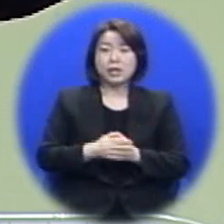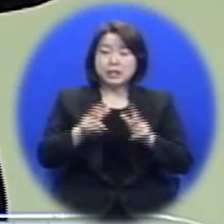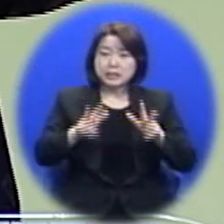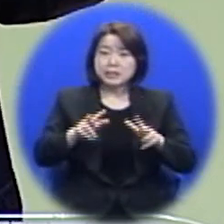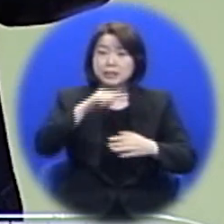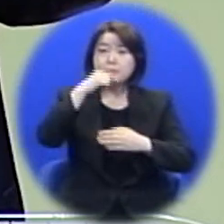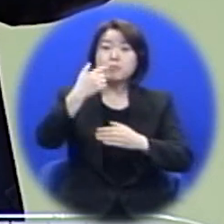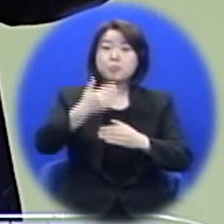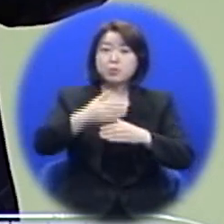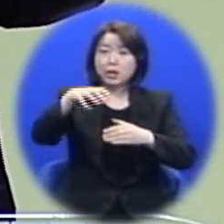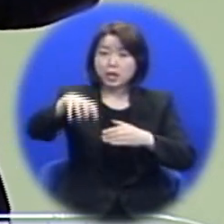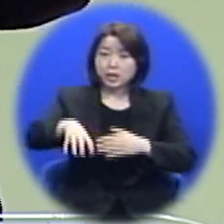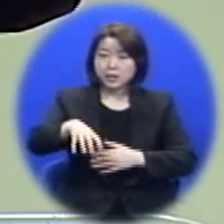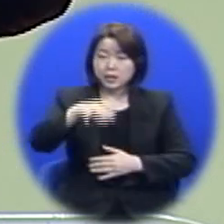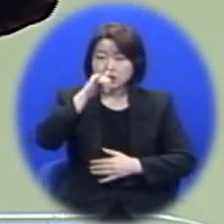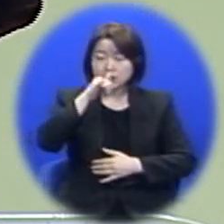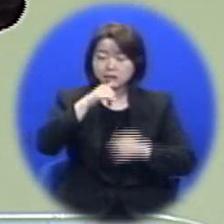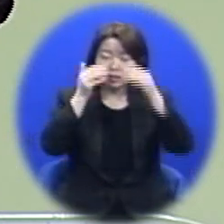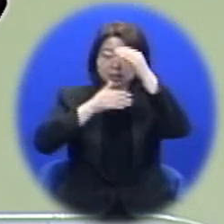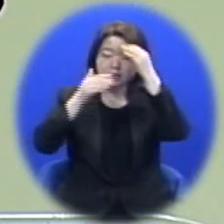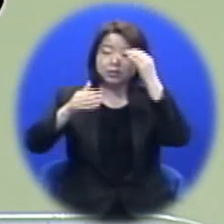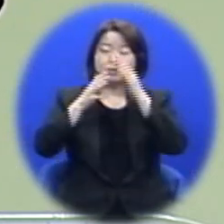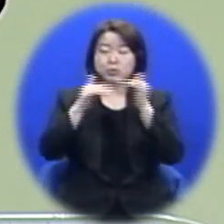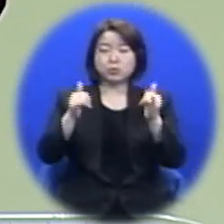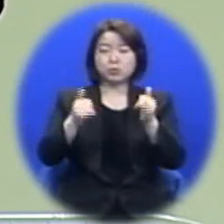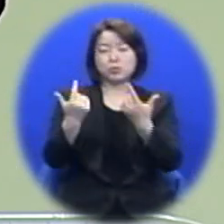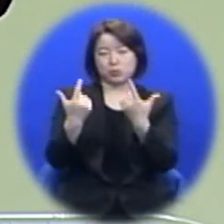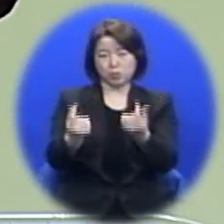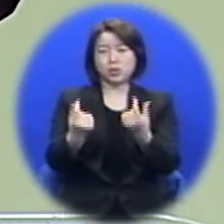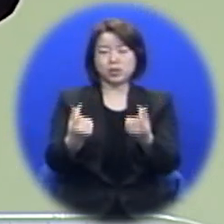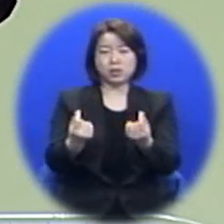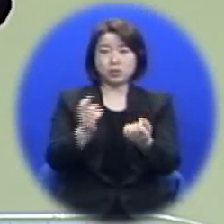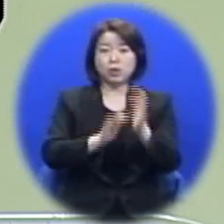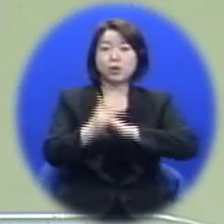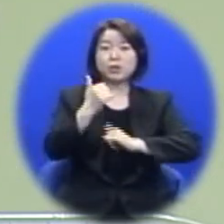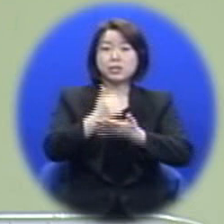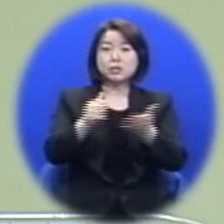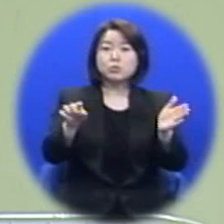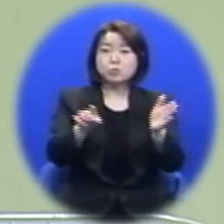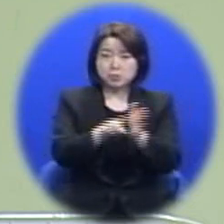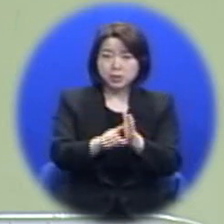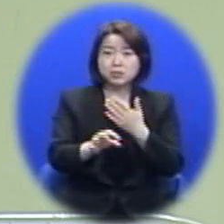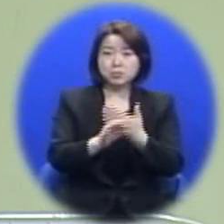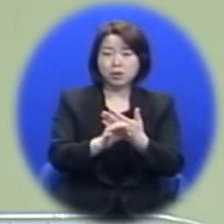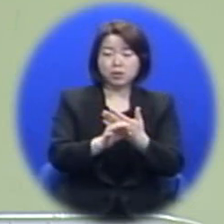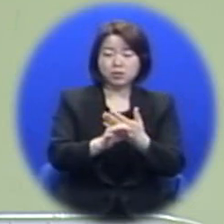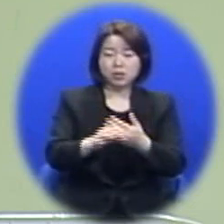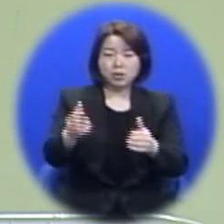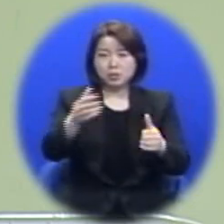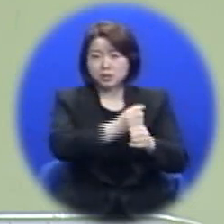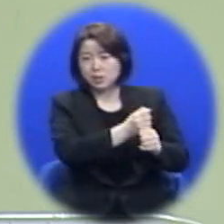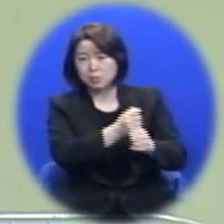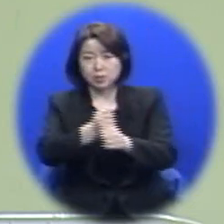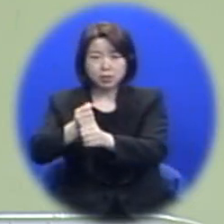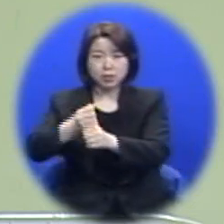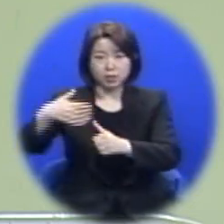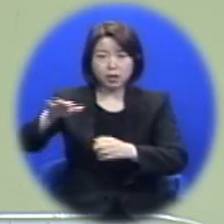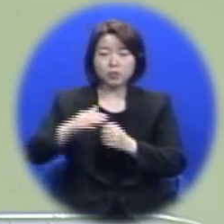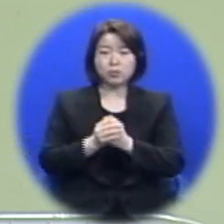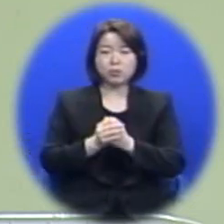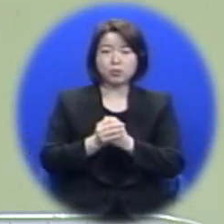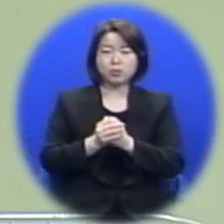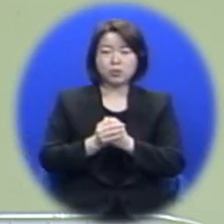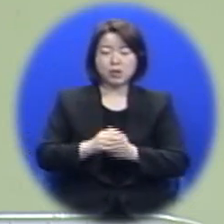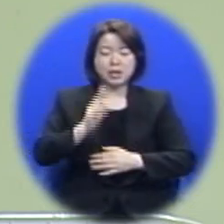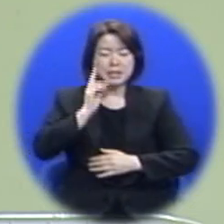북한에 있는 성도들 동일합니다 예수 믿으면 끌려가고 무지 학